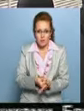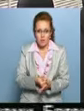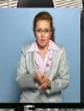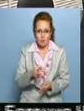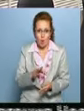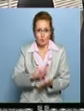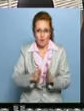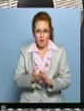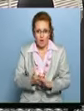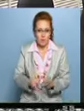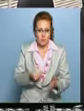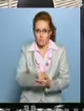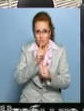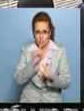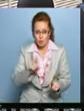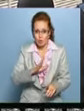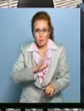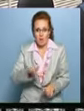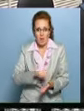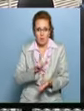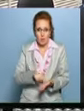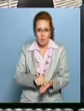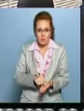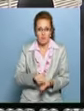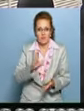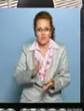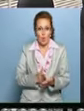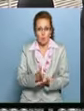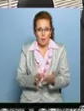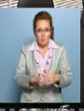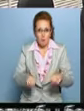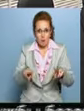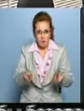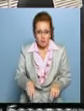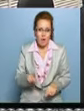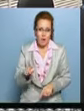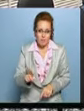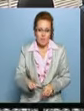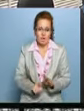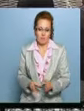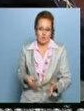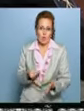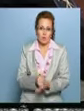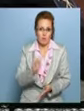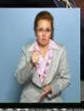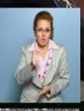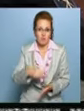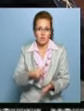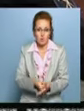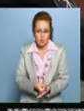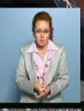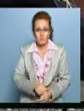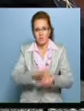будут чтобы не вызвать вопросы со стороны службы безопасности кредитной организации Они они вносили первоначальные взносы